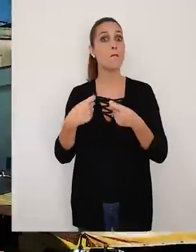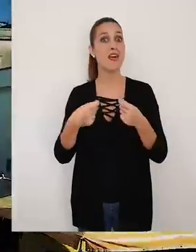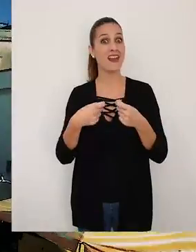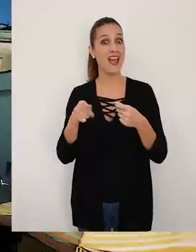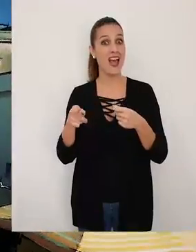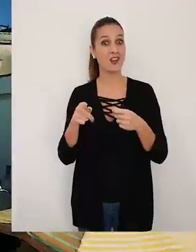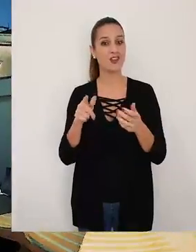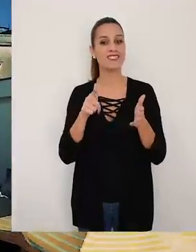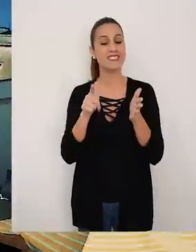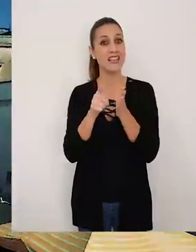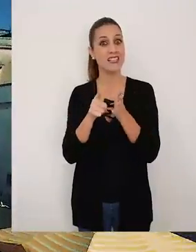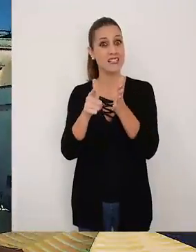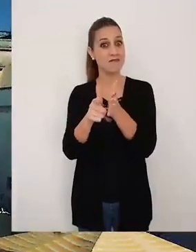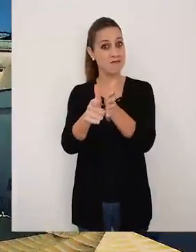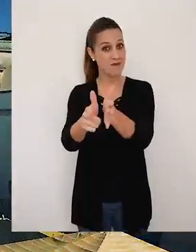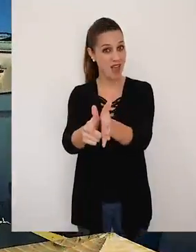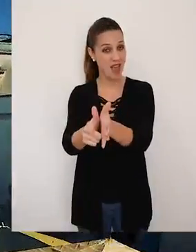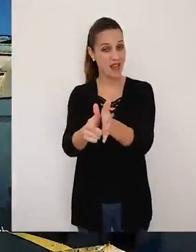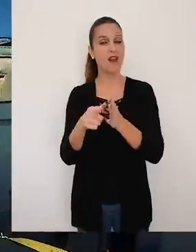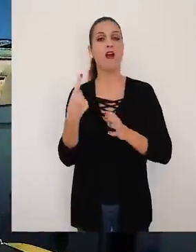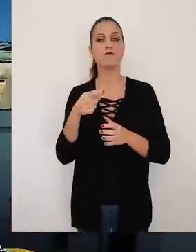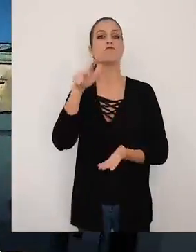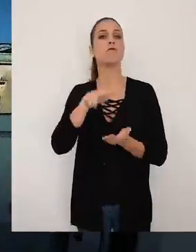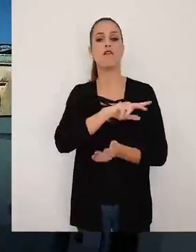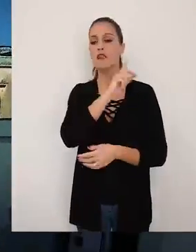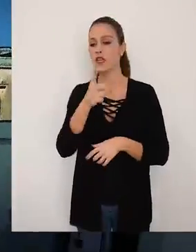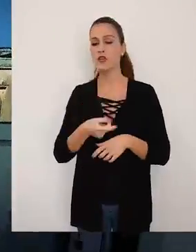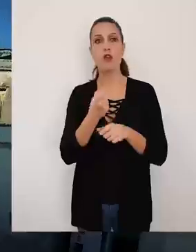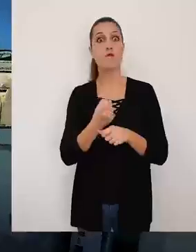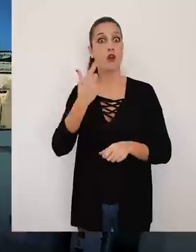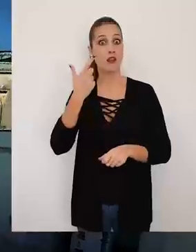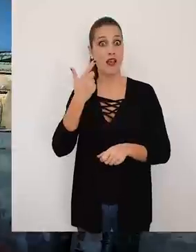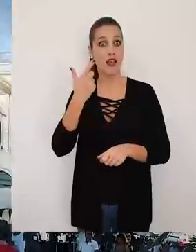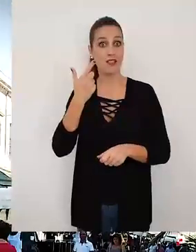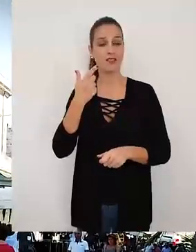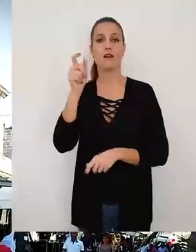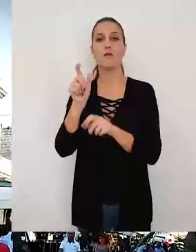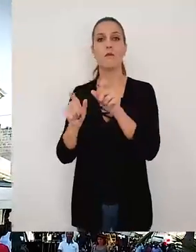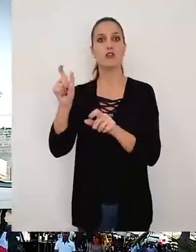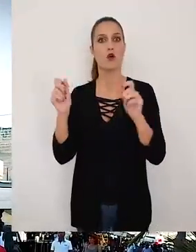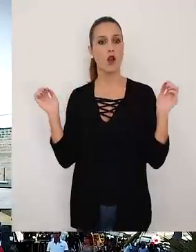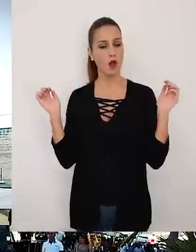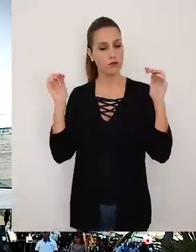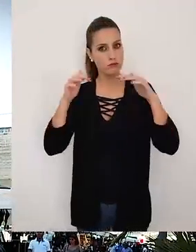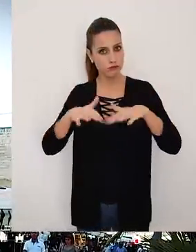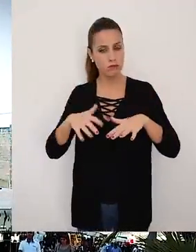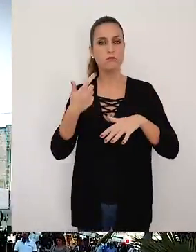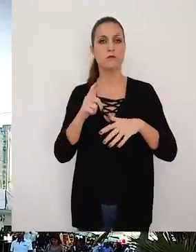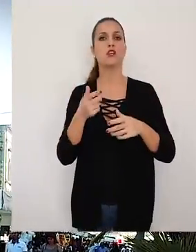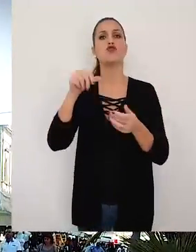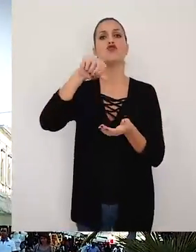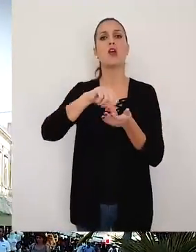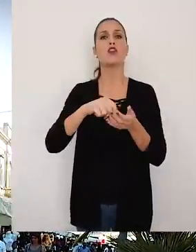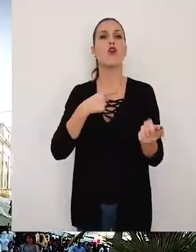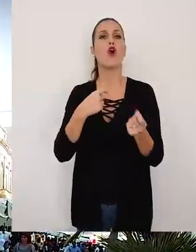Il mercato settimanale ha confermato fino ad oggi la sua importanza, contribuendo a fare della città un centro commerciale di